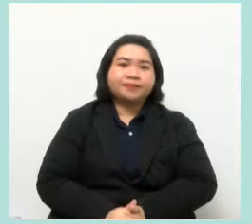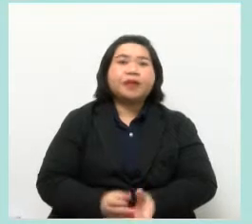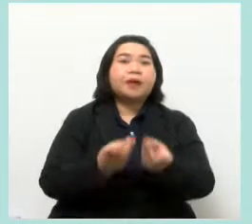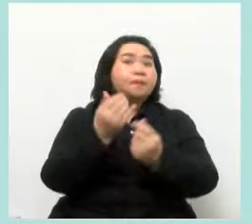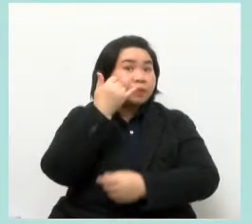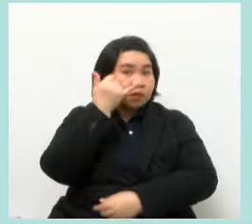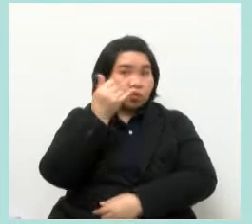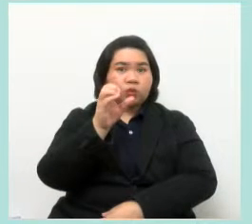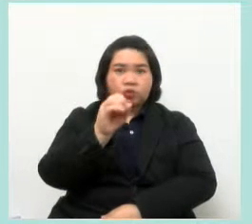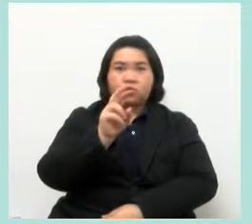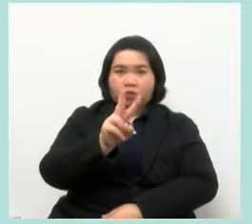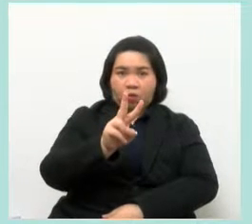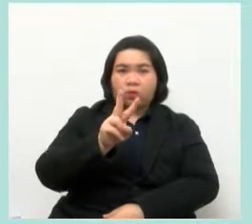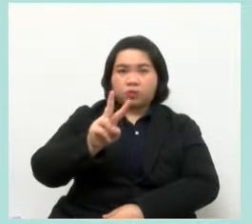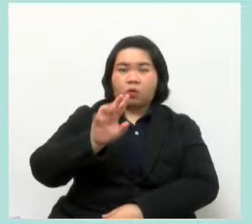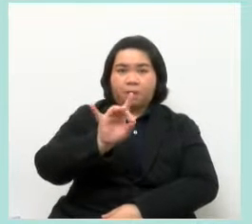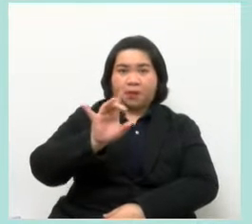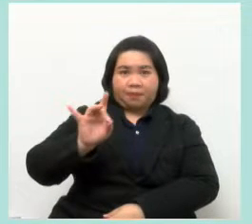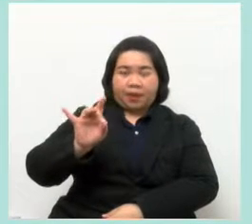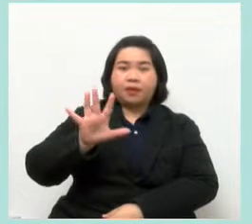ลขโทรศัพท์ค่ะ